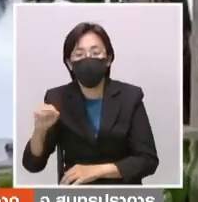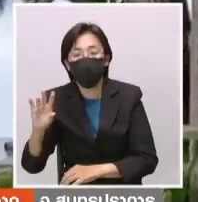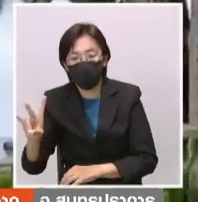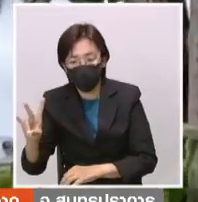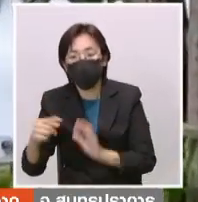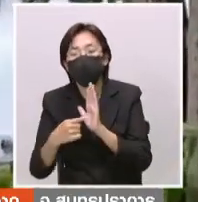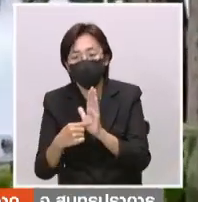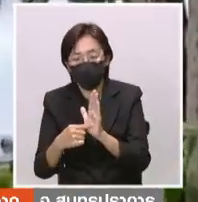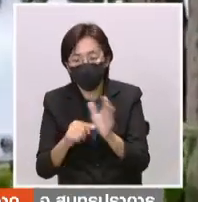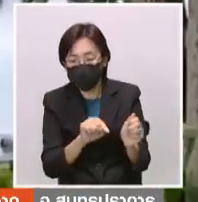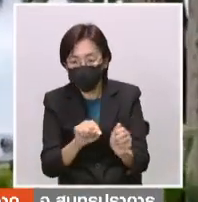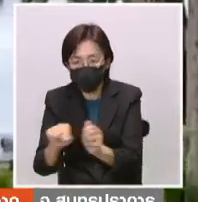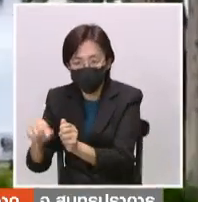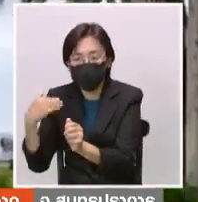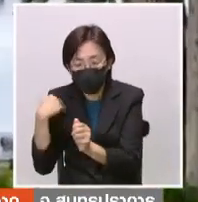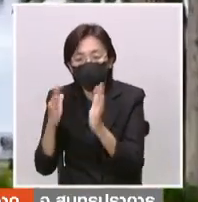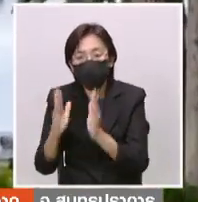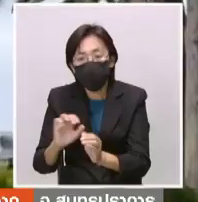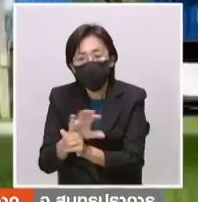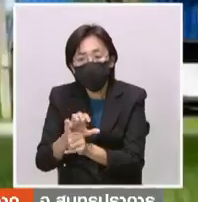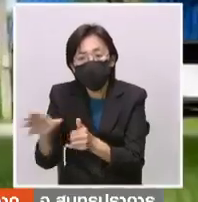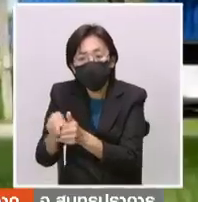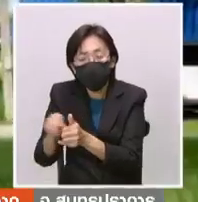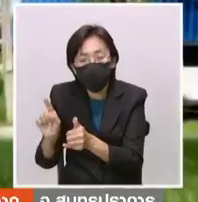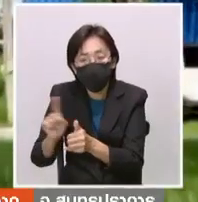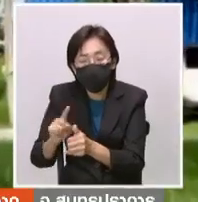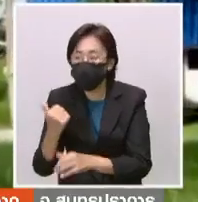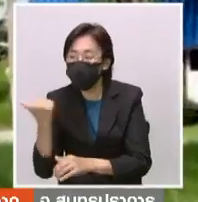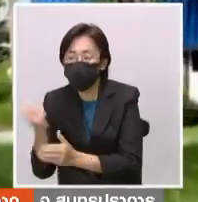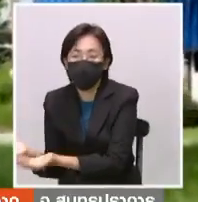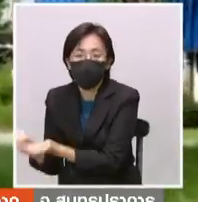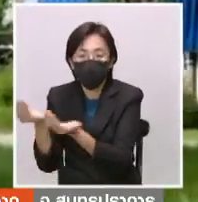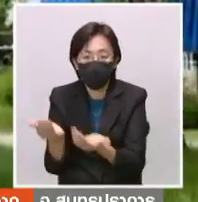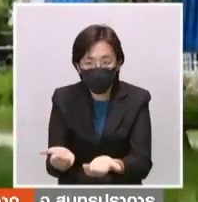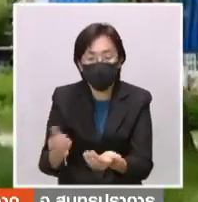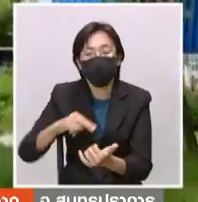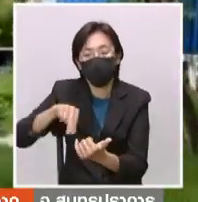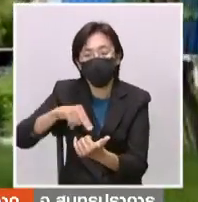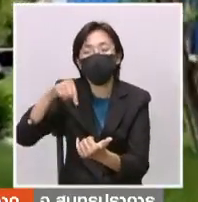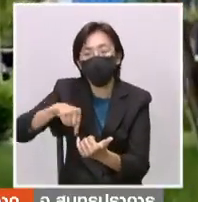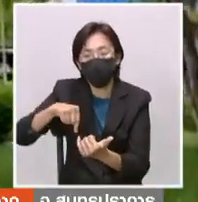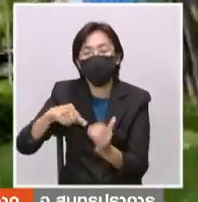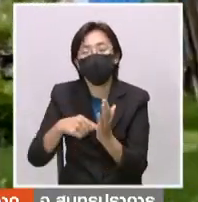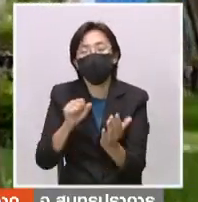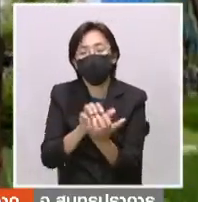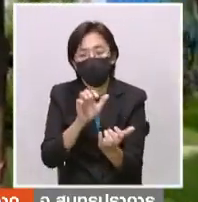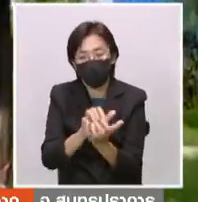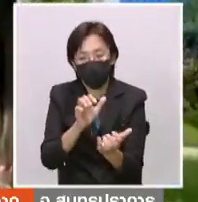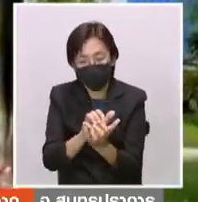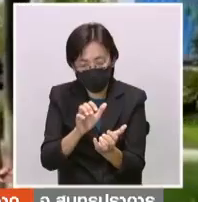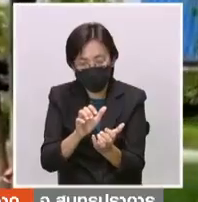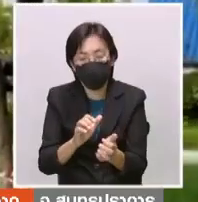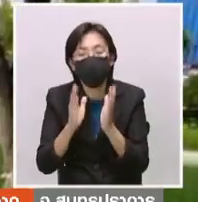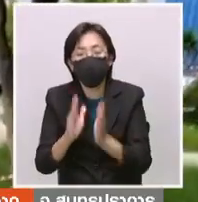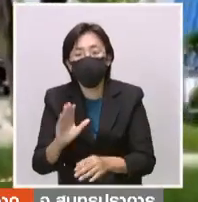เป็นต้นส่วนที่เหลือเนี่ยเป็นผู้ติดเชื้อที่รับมาจากพื้นที่อื่นมารักษาตัวในพื้นที่จังหวัดสมุทรปราการมีตัว